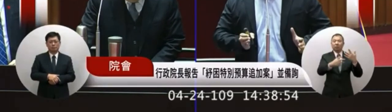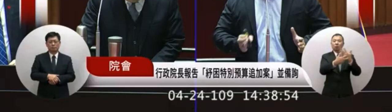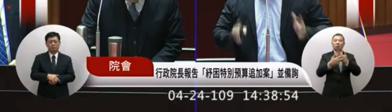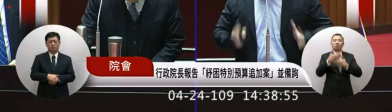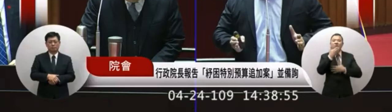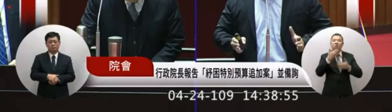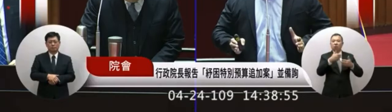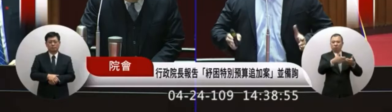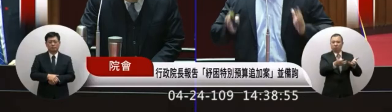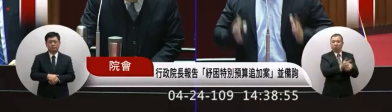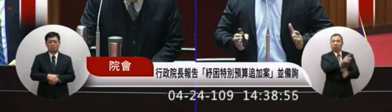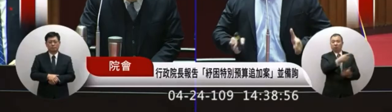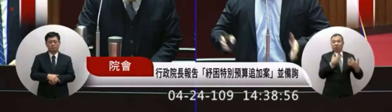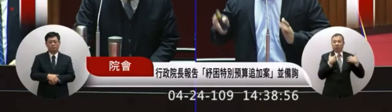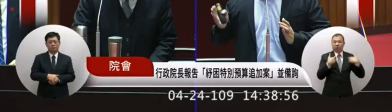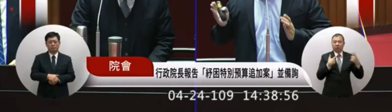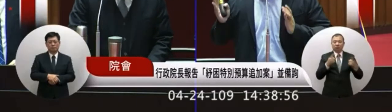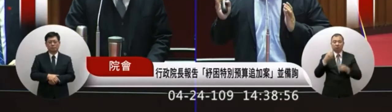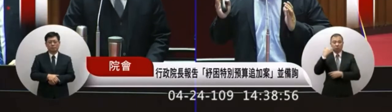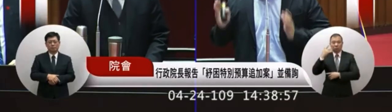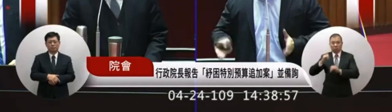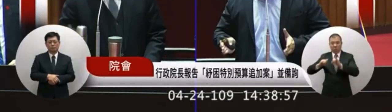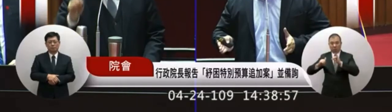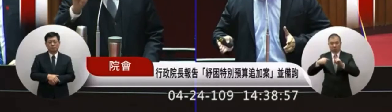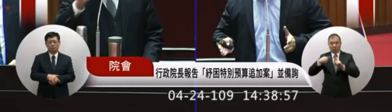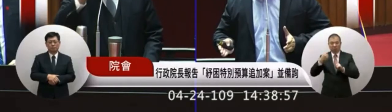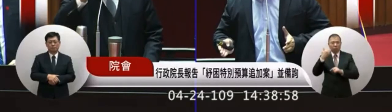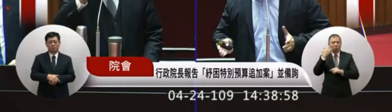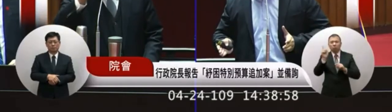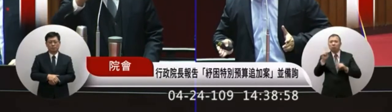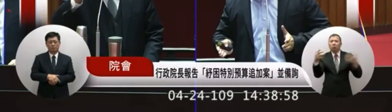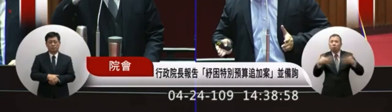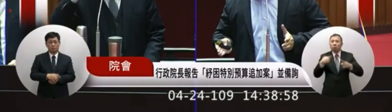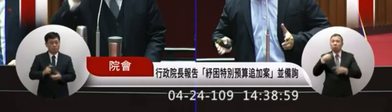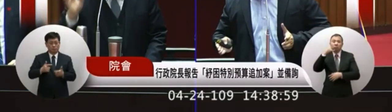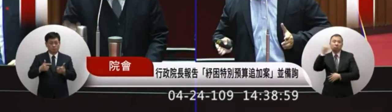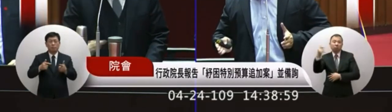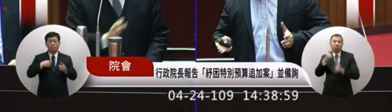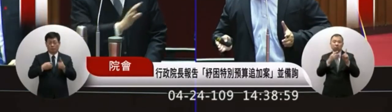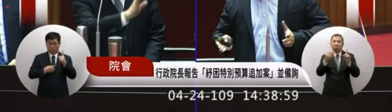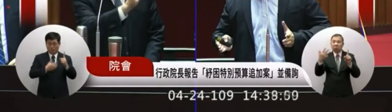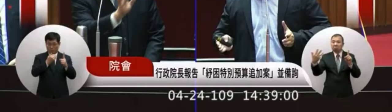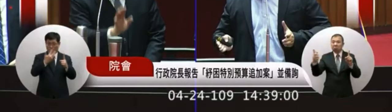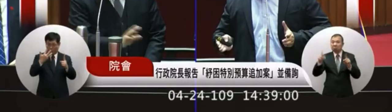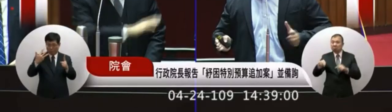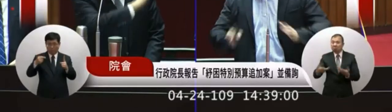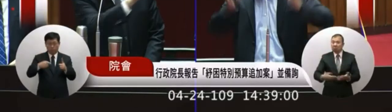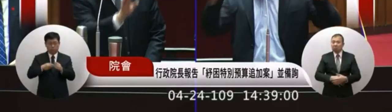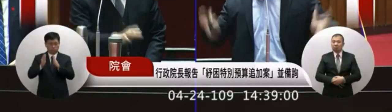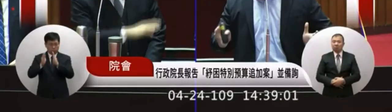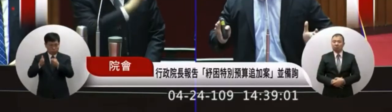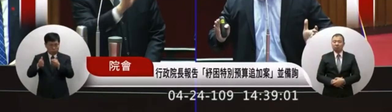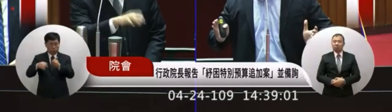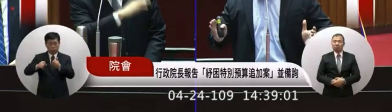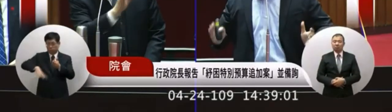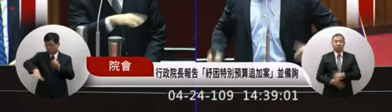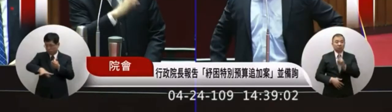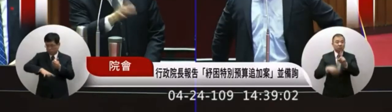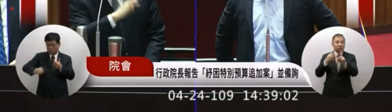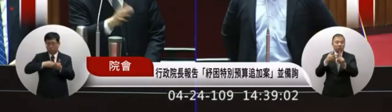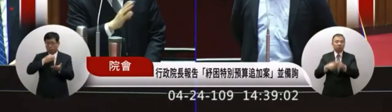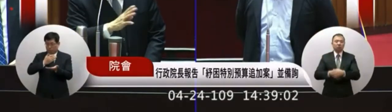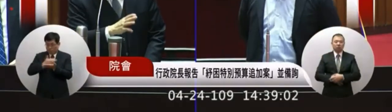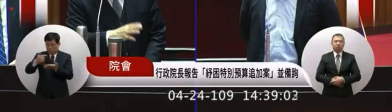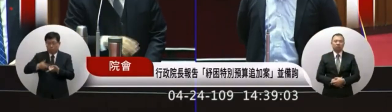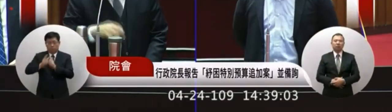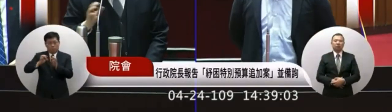是毋是会当民众买单卡1988？ 诶，问你安尼，1988是咧 搭先做纾困的， 纾